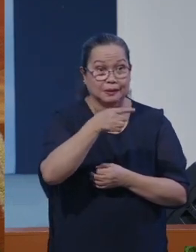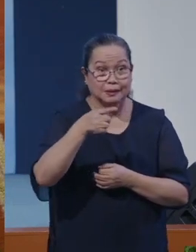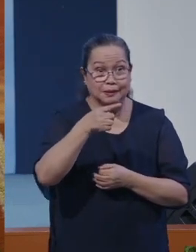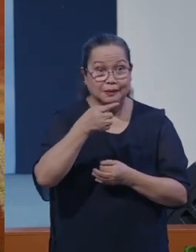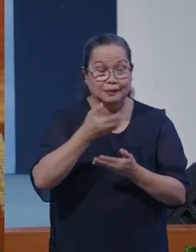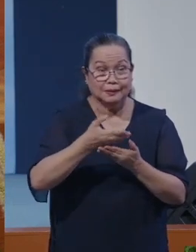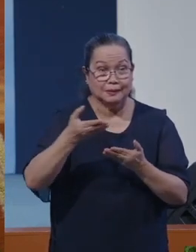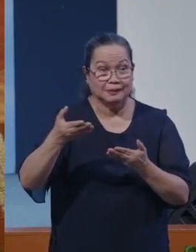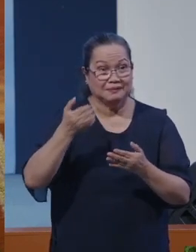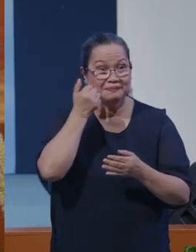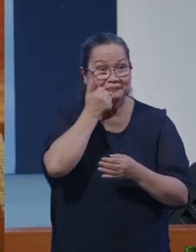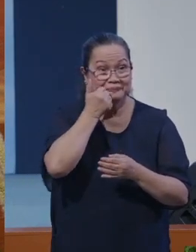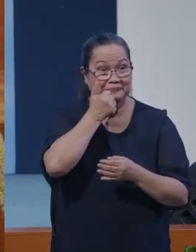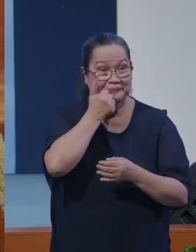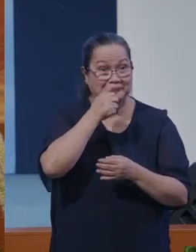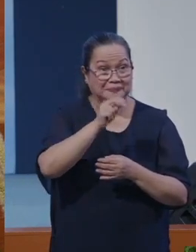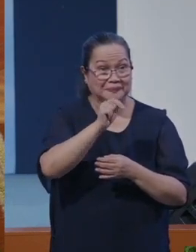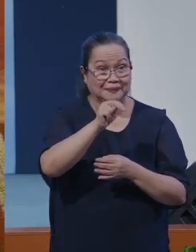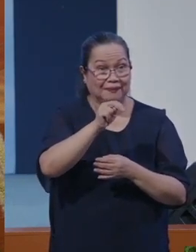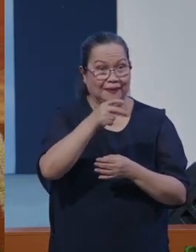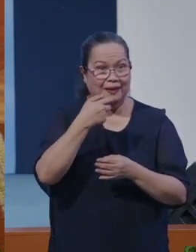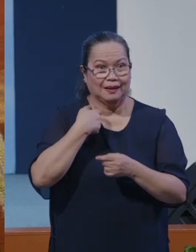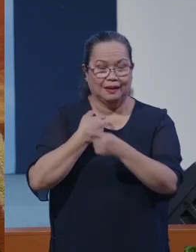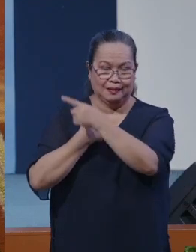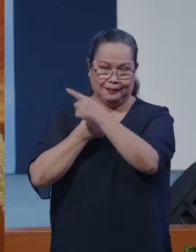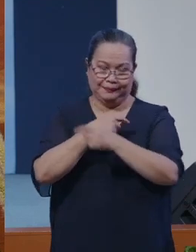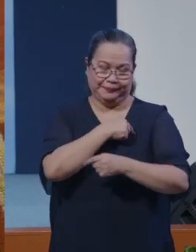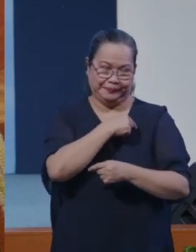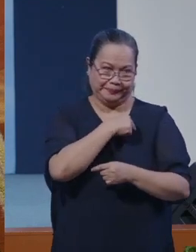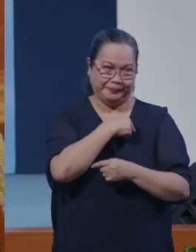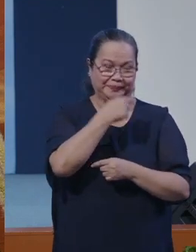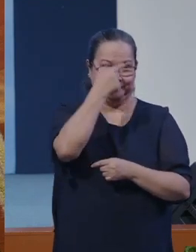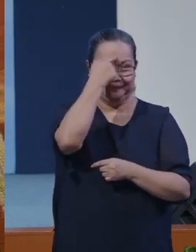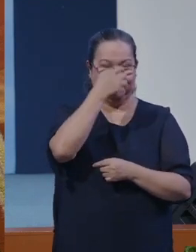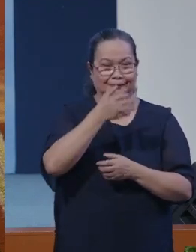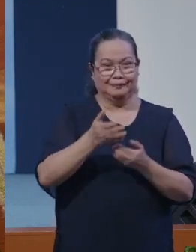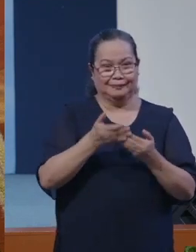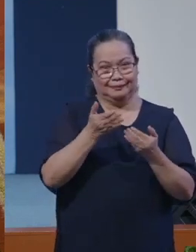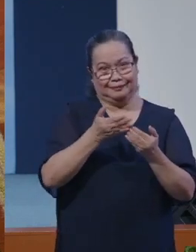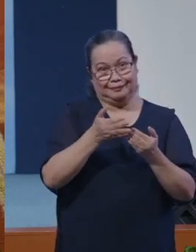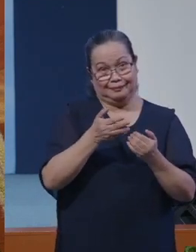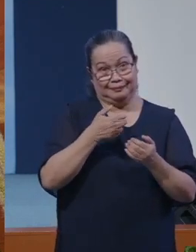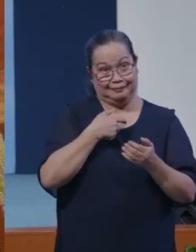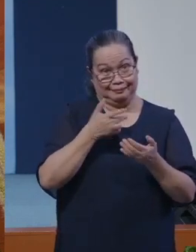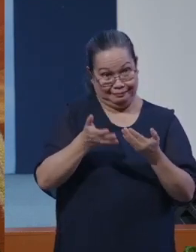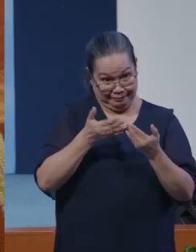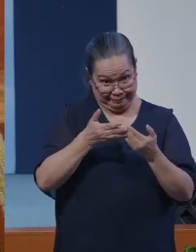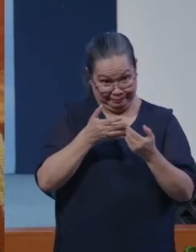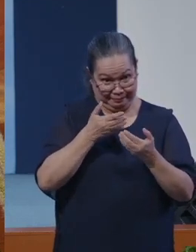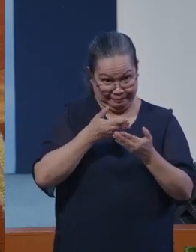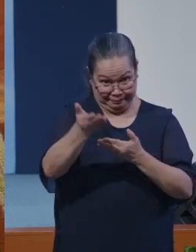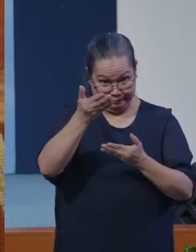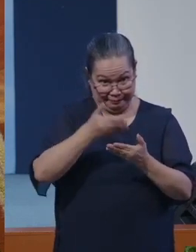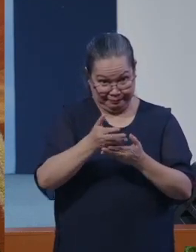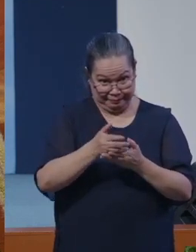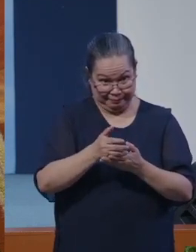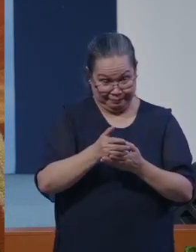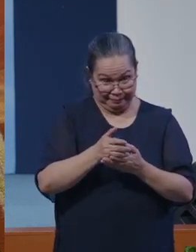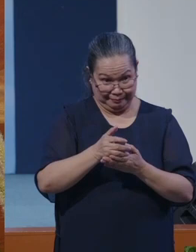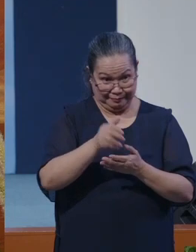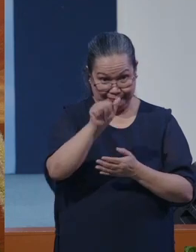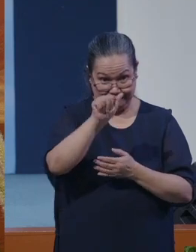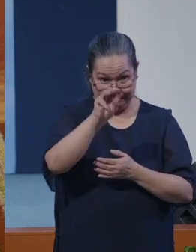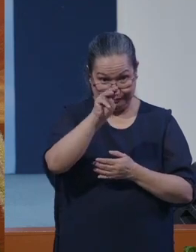natin, mga everyday things. Ako, guilty ako dito. Dahil napakadali ngayon mamili, di ba? Buksan mo yung